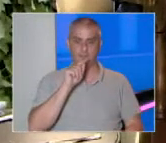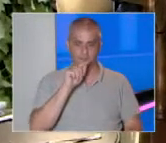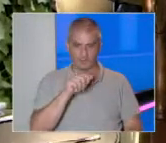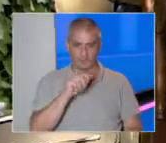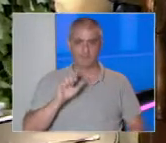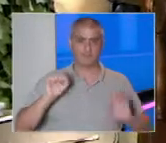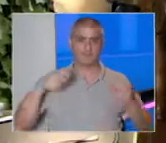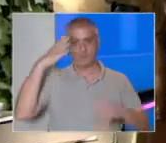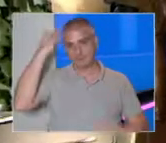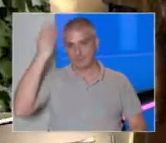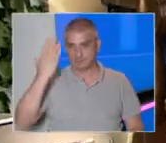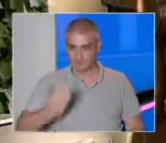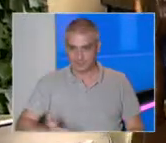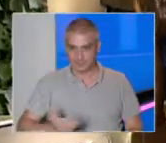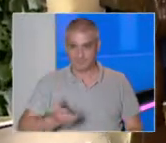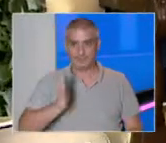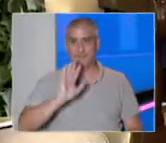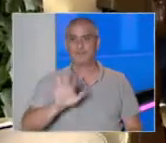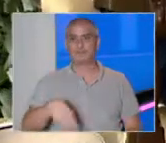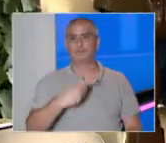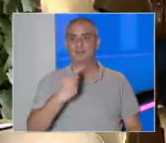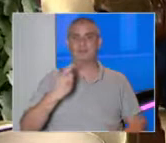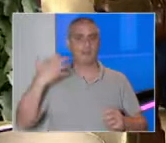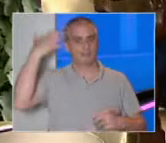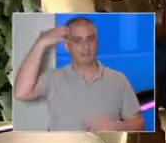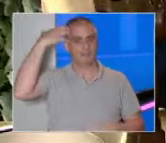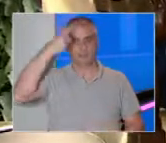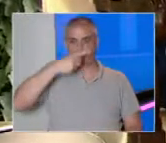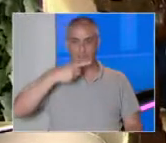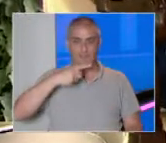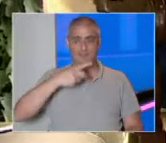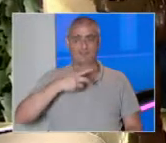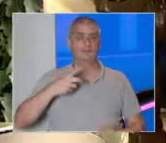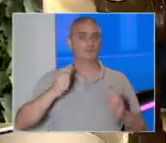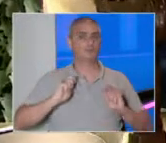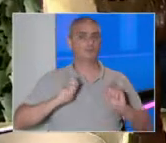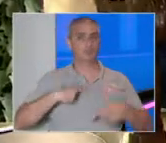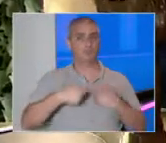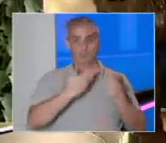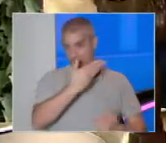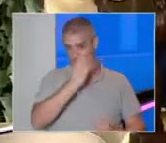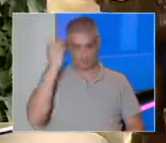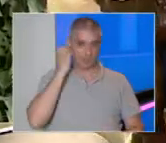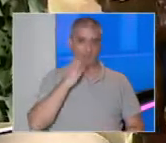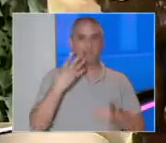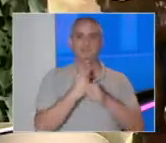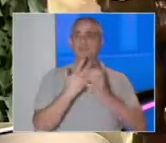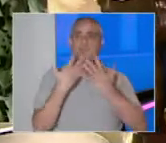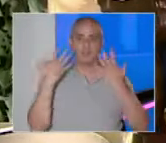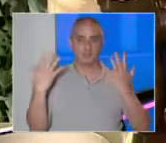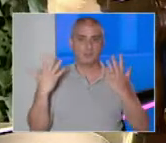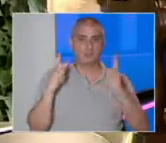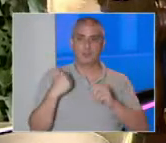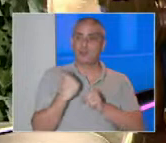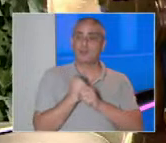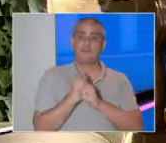הנשיא טראמפ ואת הנסיך בן זיאד, יורש העצר, על הישג גדול שיכול